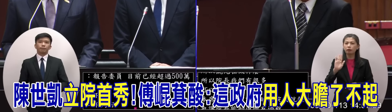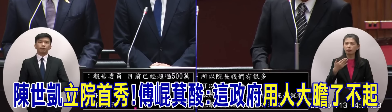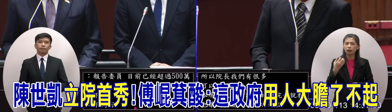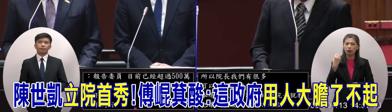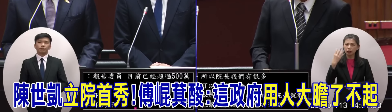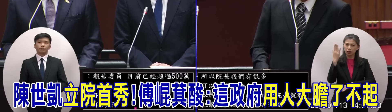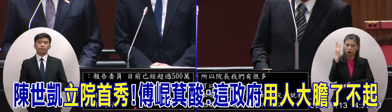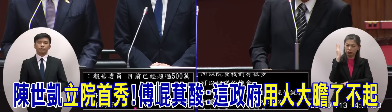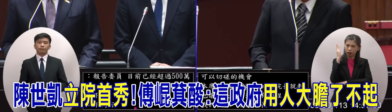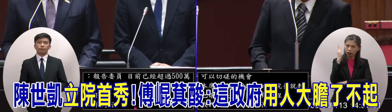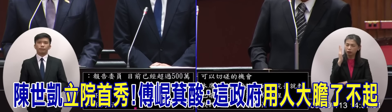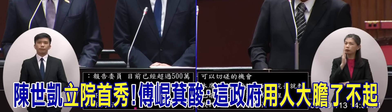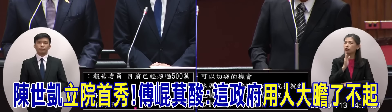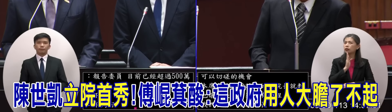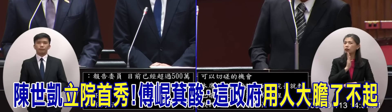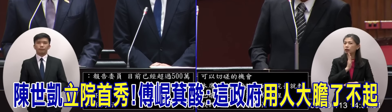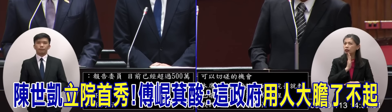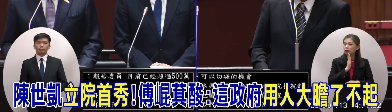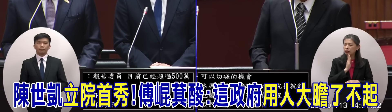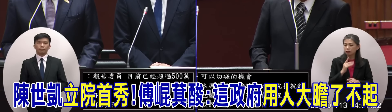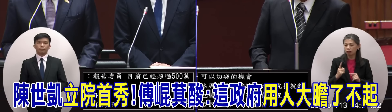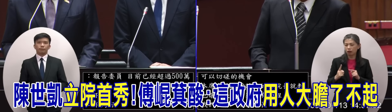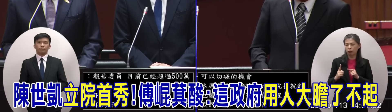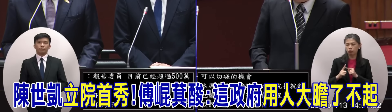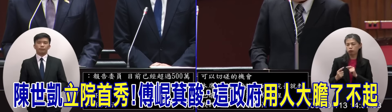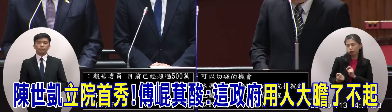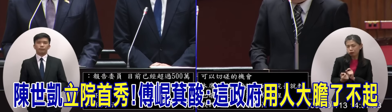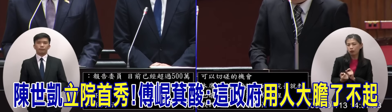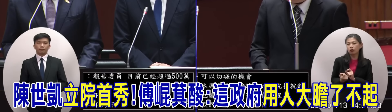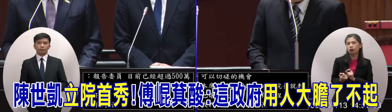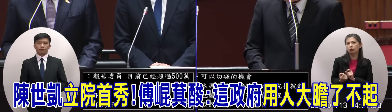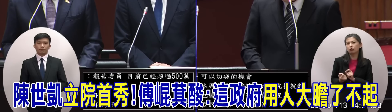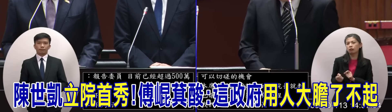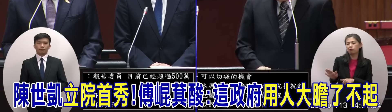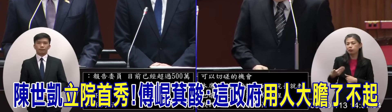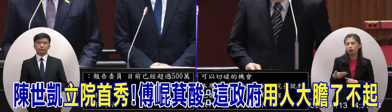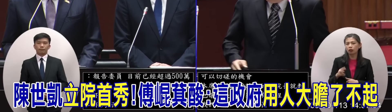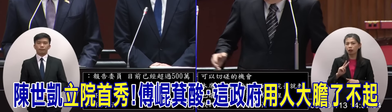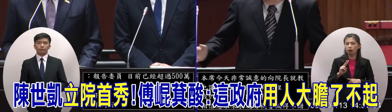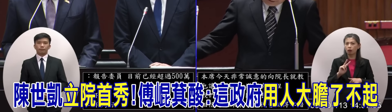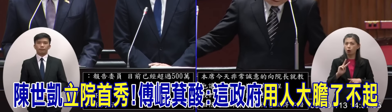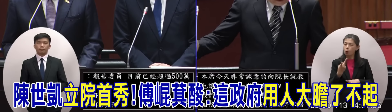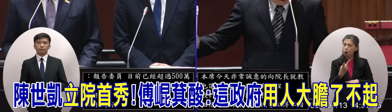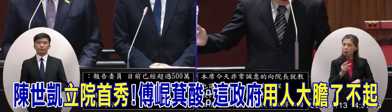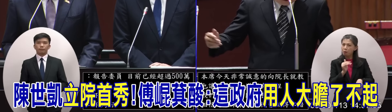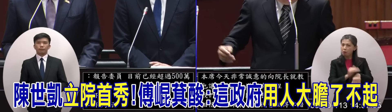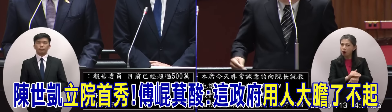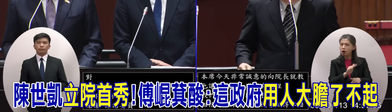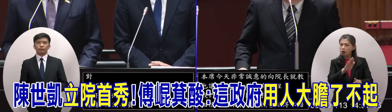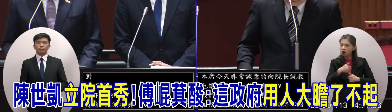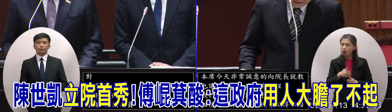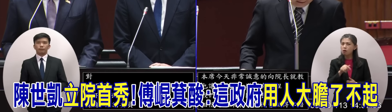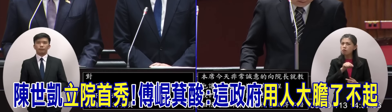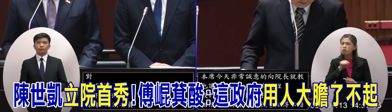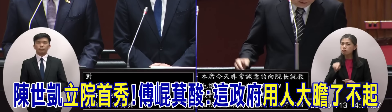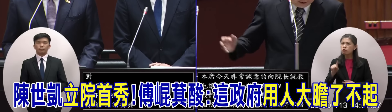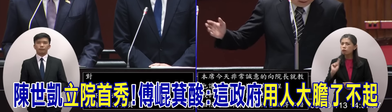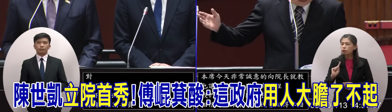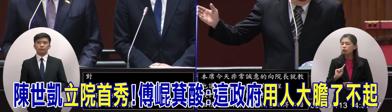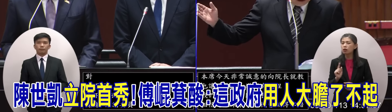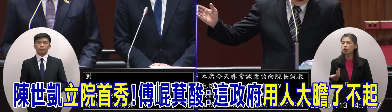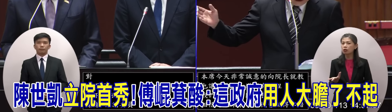用人为亲啊，还是用人为财哈？我们从来上页哈，我们